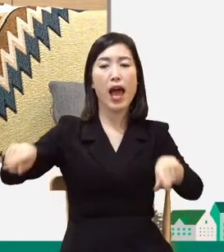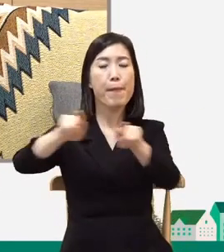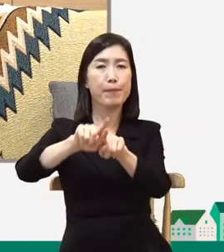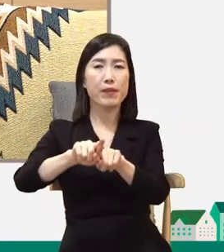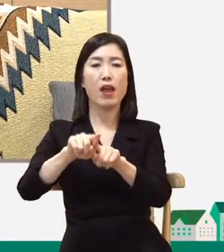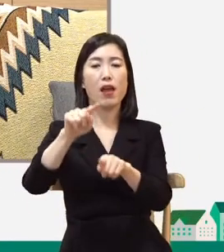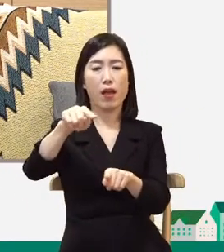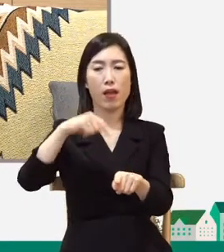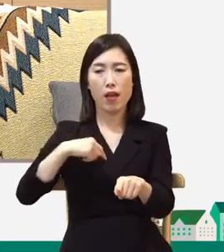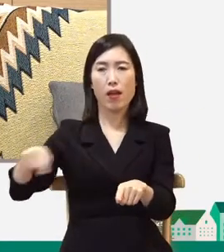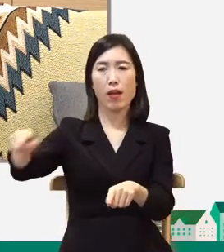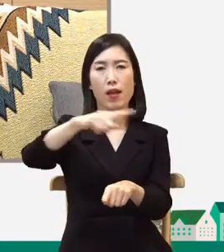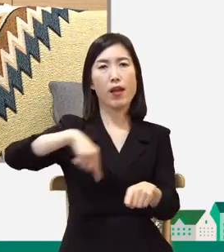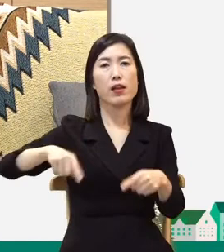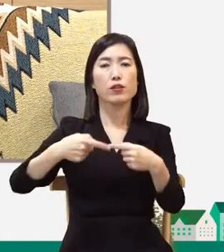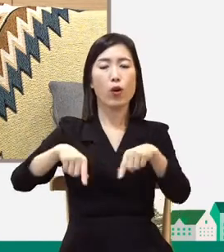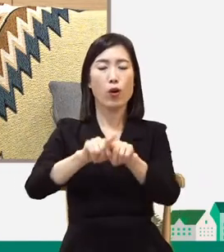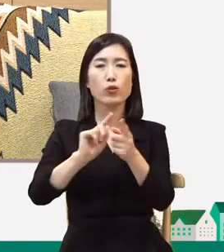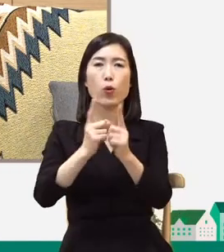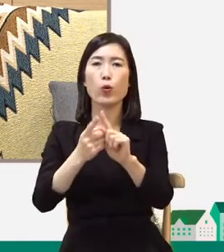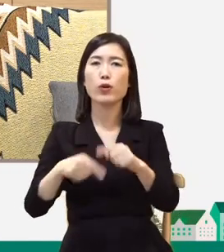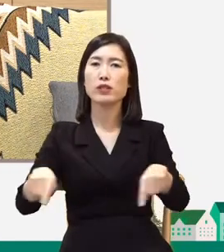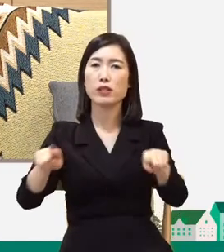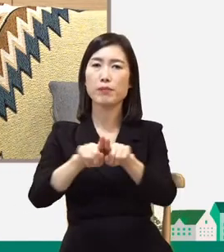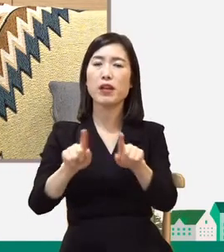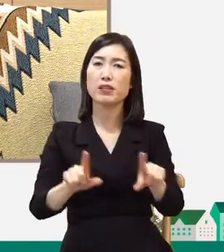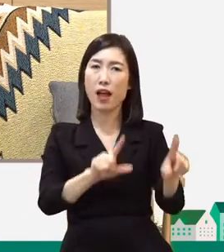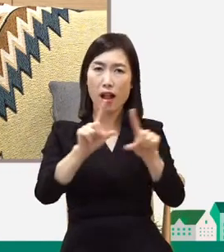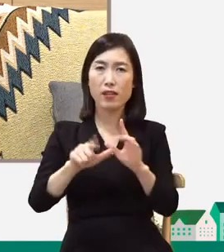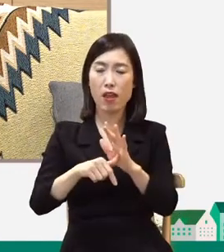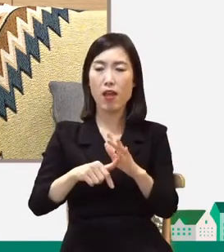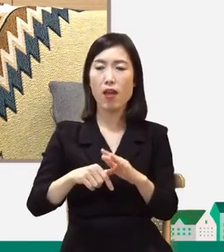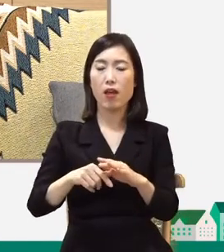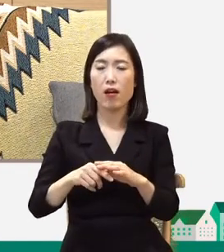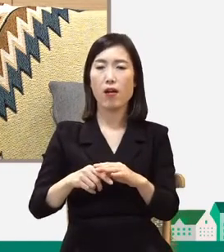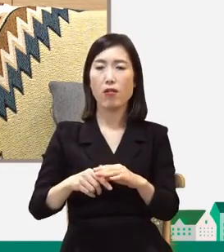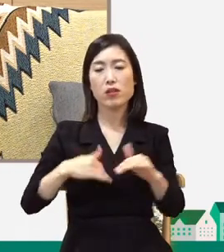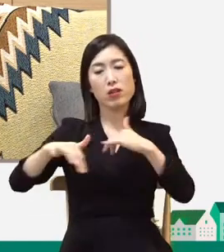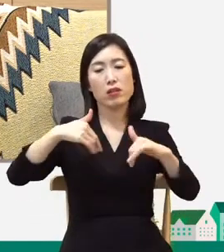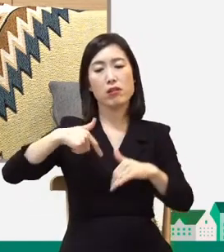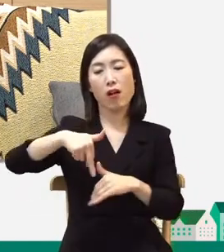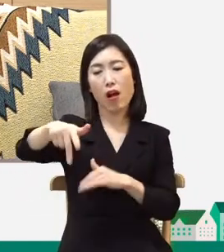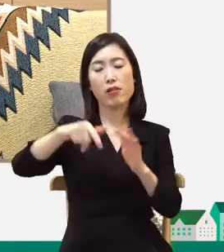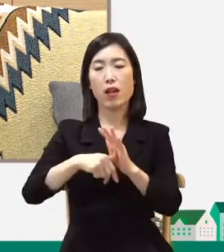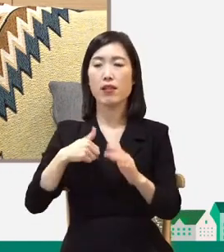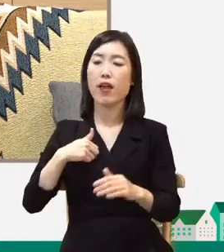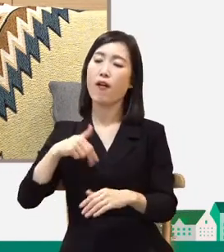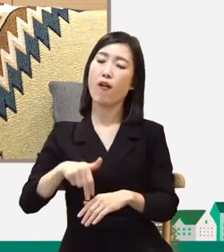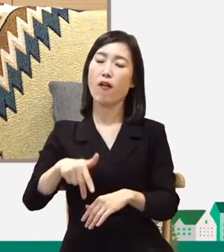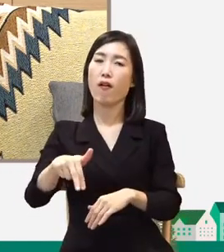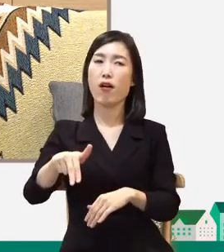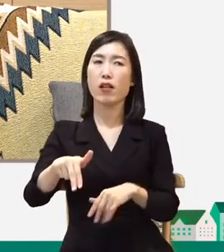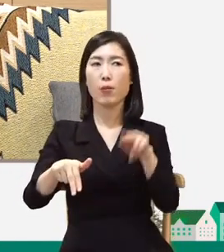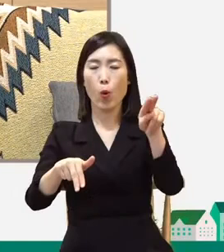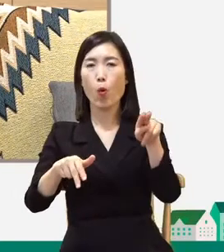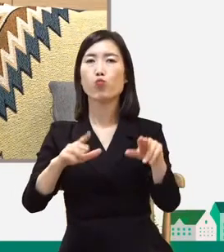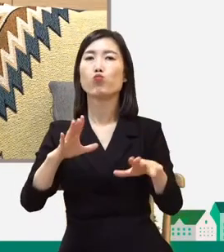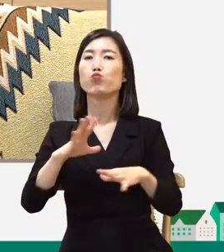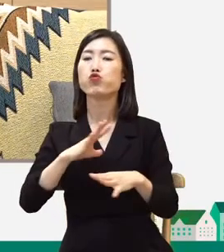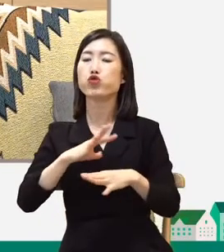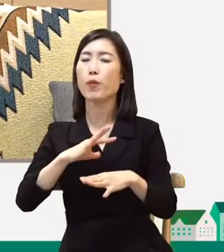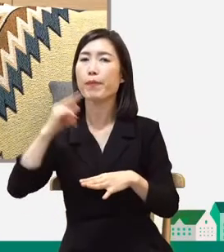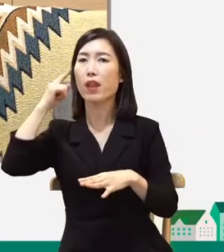삶으로 내가 원하는 방법으로 내가 원하는 경로를 가지고 길을 걸어가는데 누구는 그거를 미안해하는